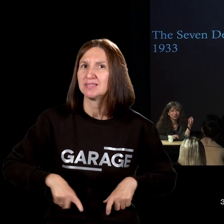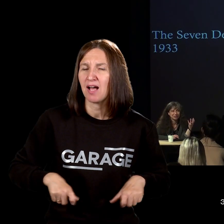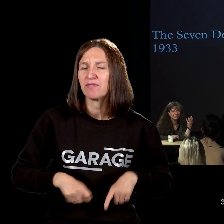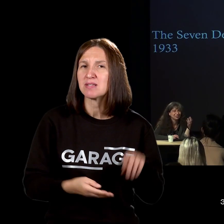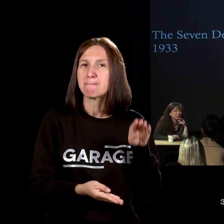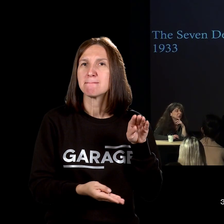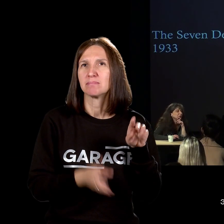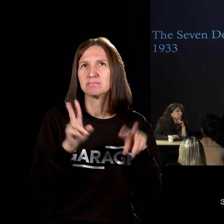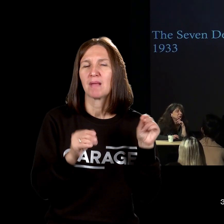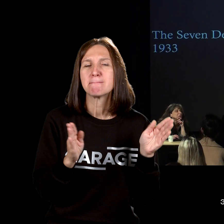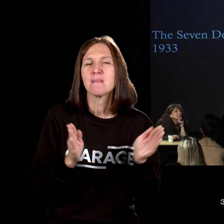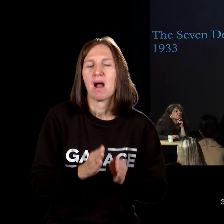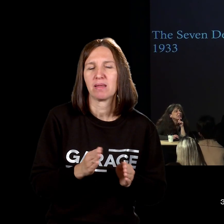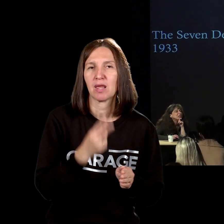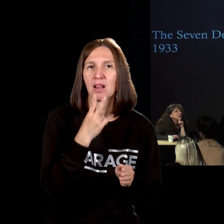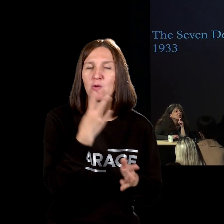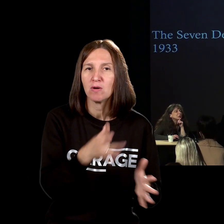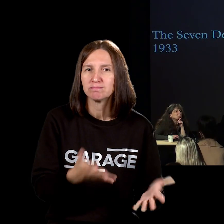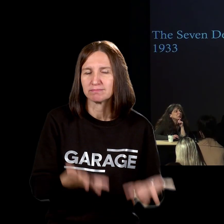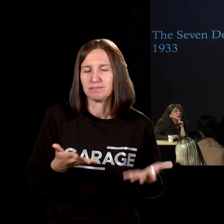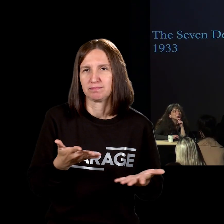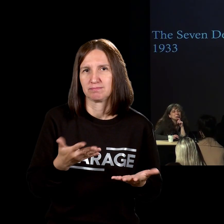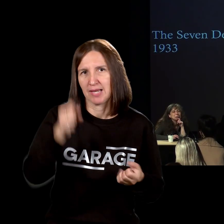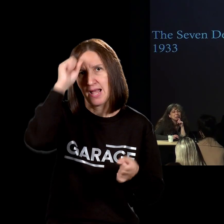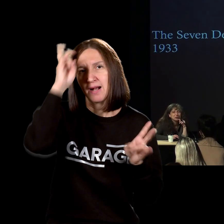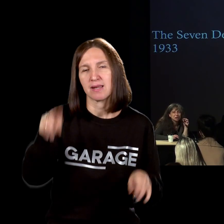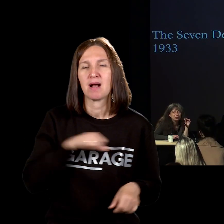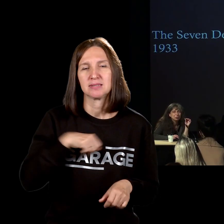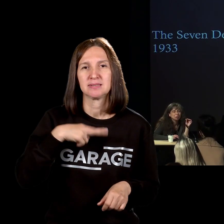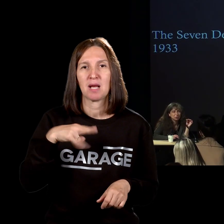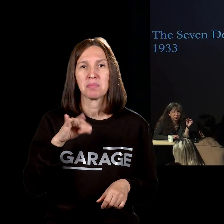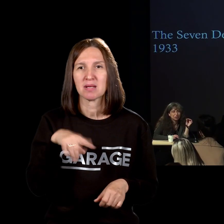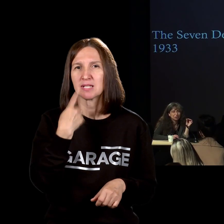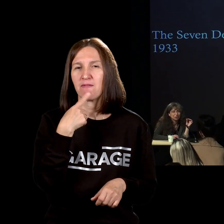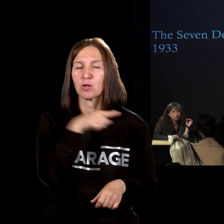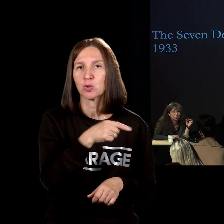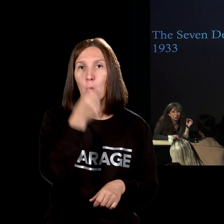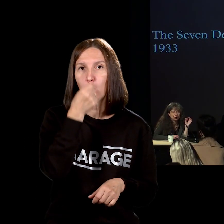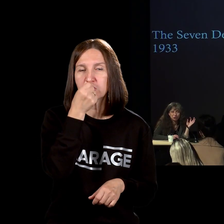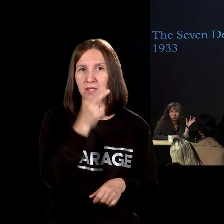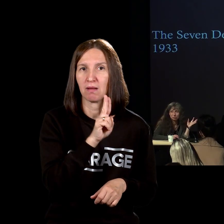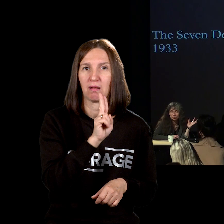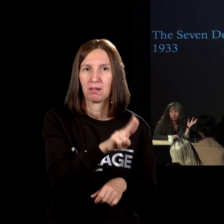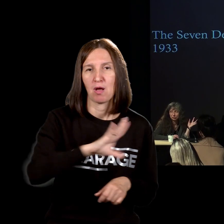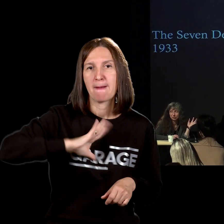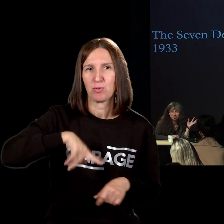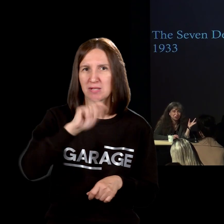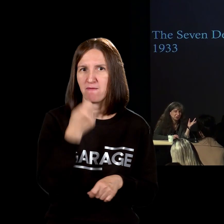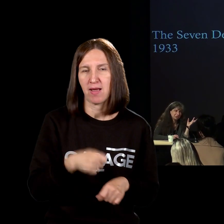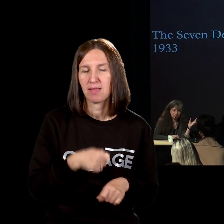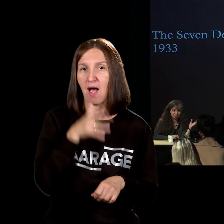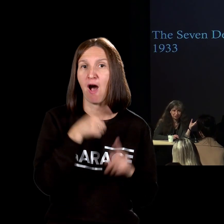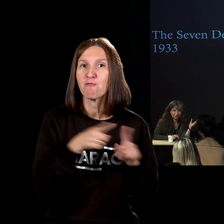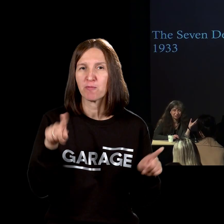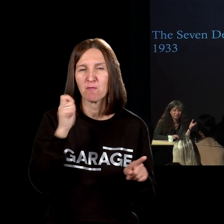самый маленький, самый отчетливый. Причем Дикс рассказал, что усы он ему дорисовал до, после войны все-таки, потому что в то время это было все-таки